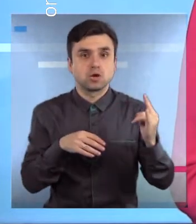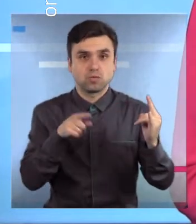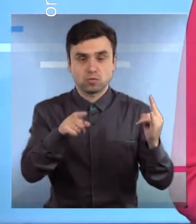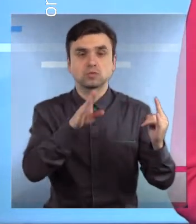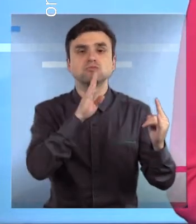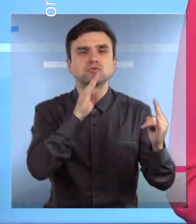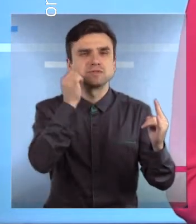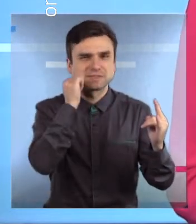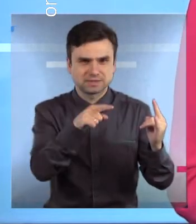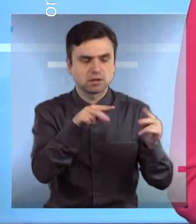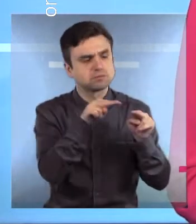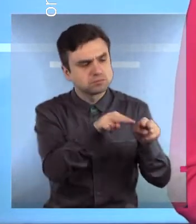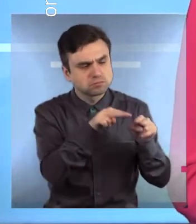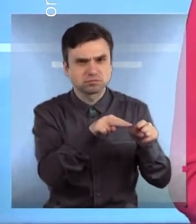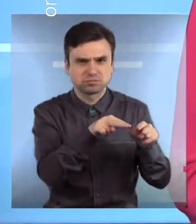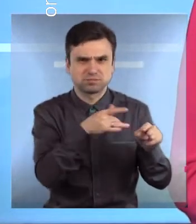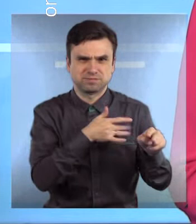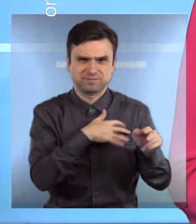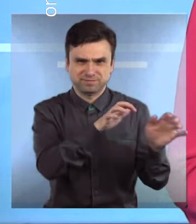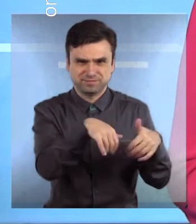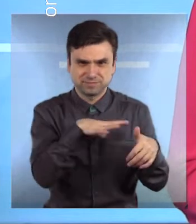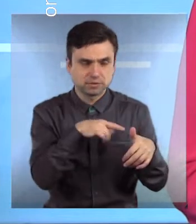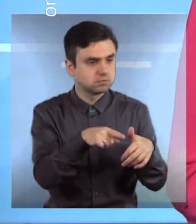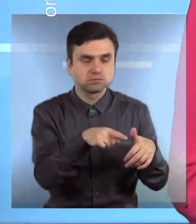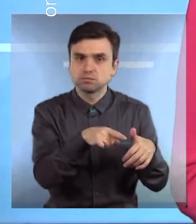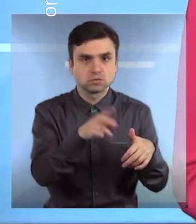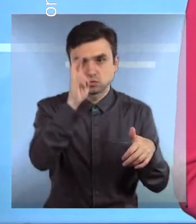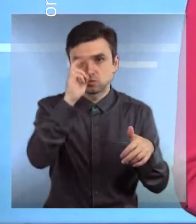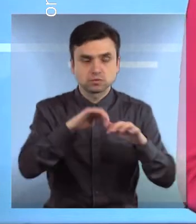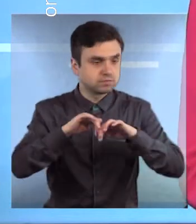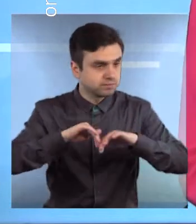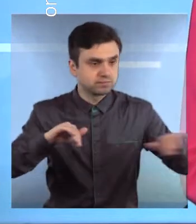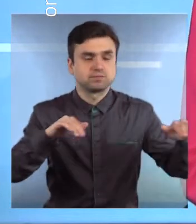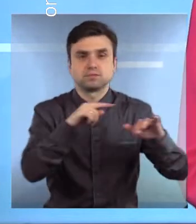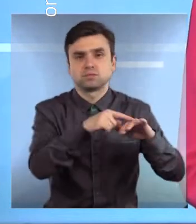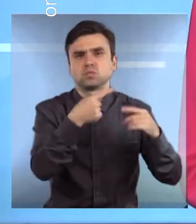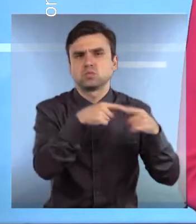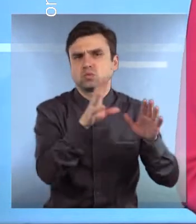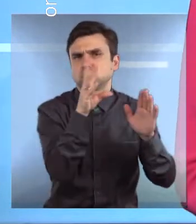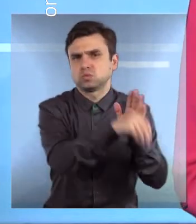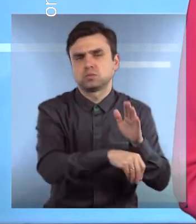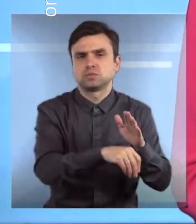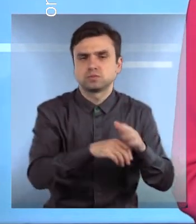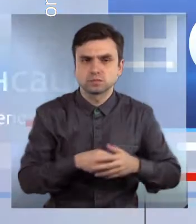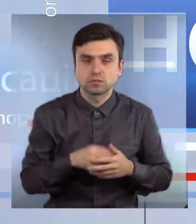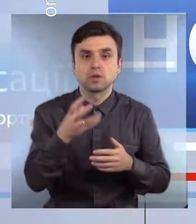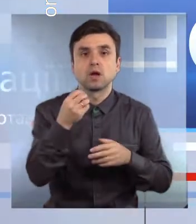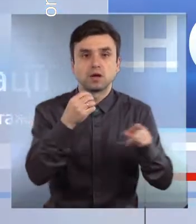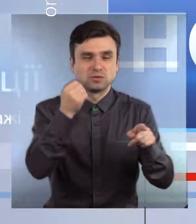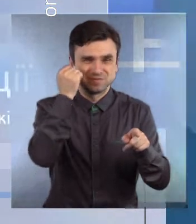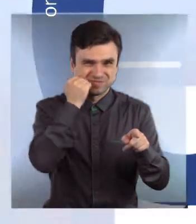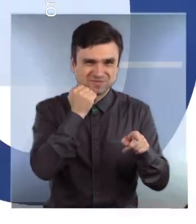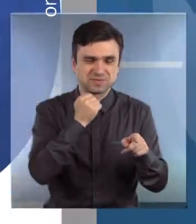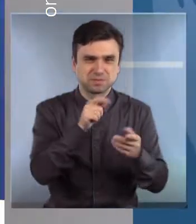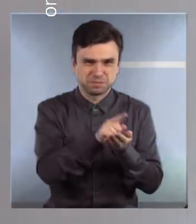родину. Крім того, пенсіонерка ще й має інвалідність. Чи вдасться їй допомогти, розкаже Олена Трунова.